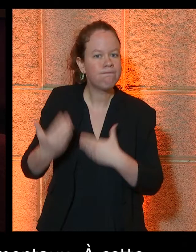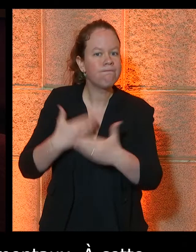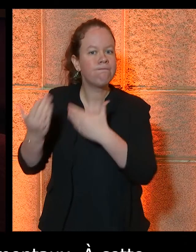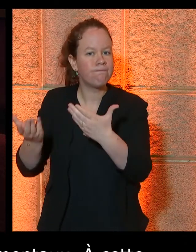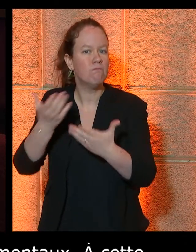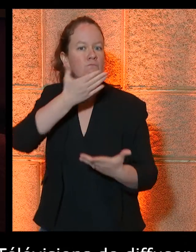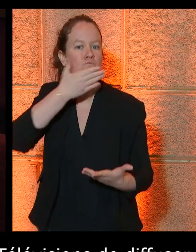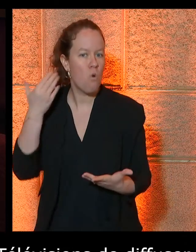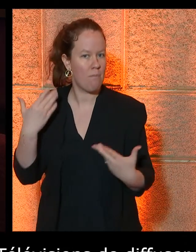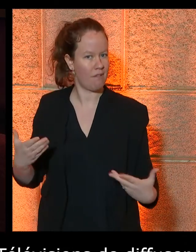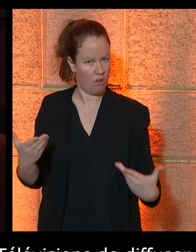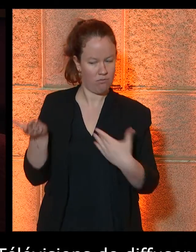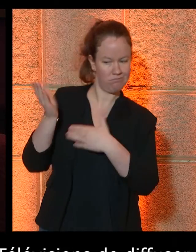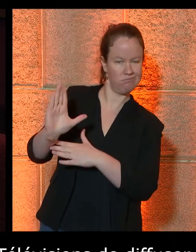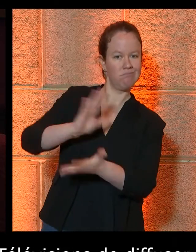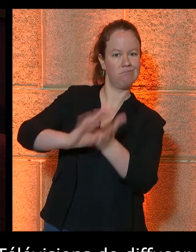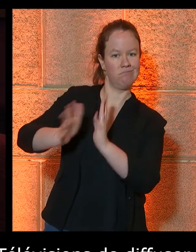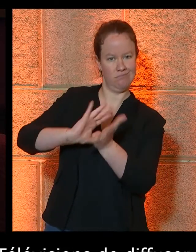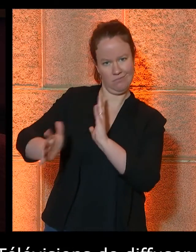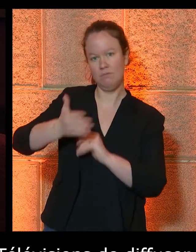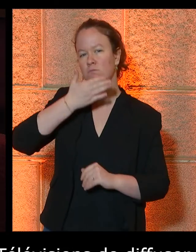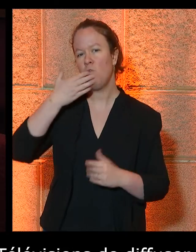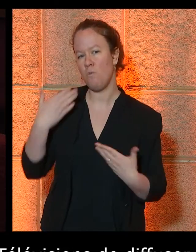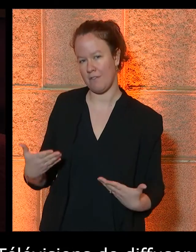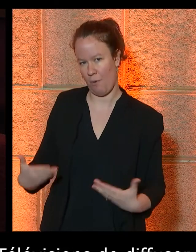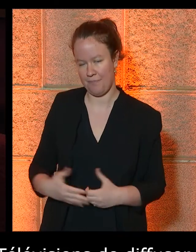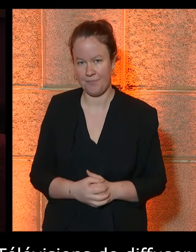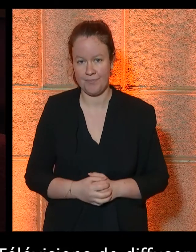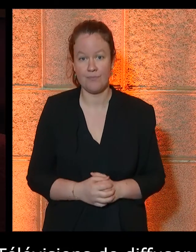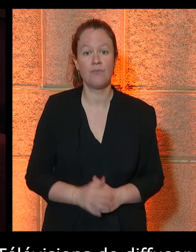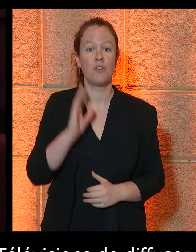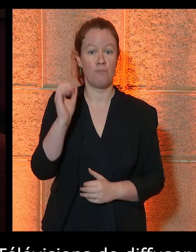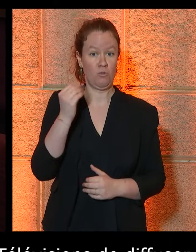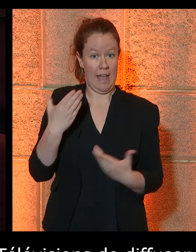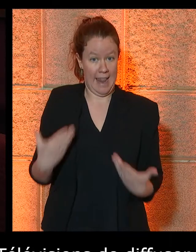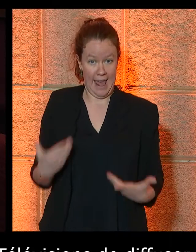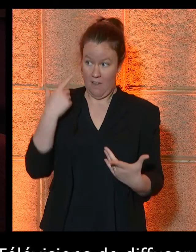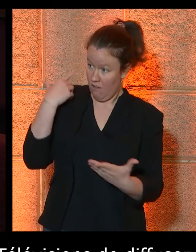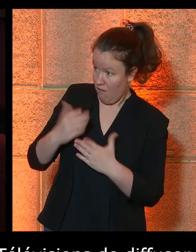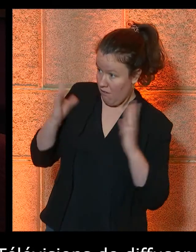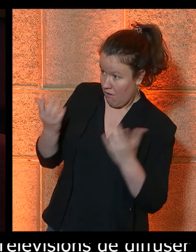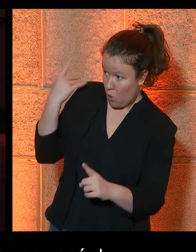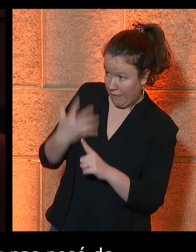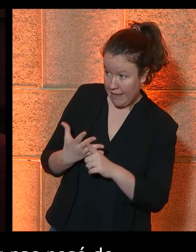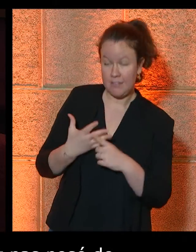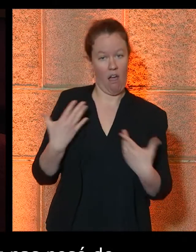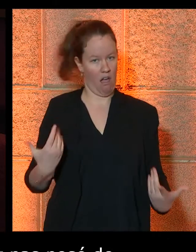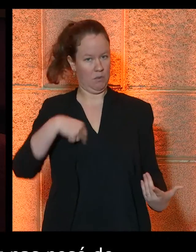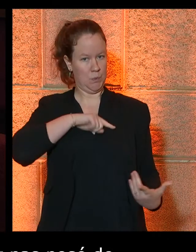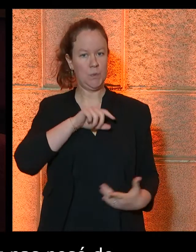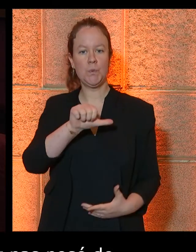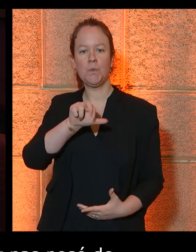dessiner une plus grande accessibilité à l'avenir. Et donc dans ce contexte, l'ARCOM propose cette année pour